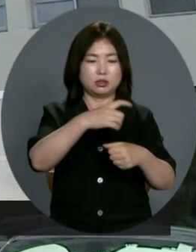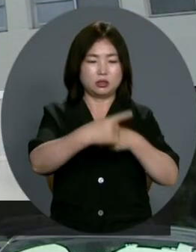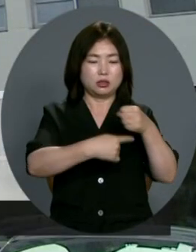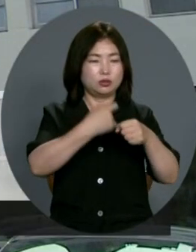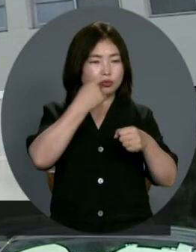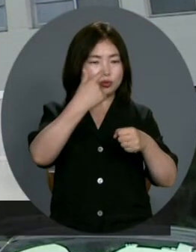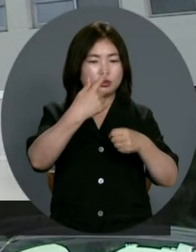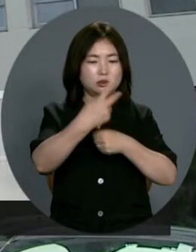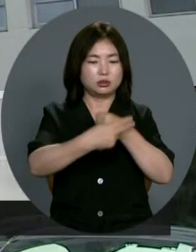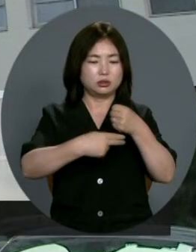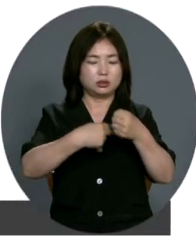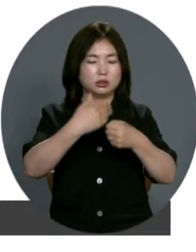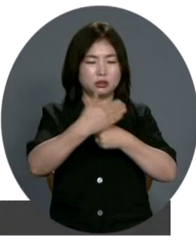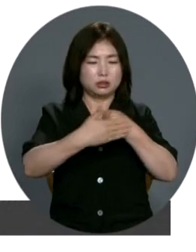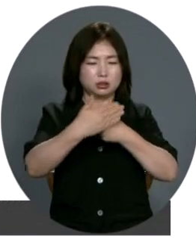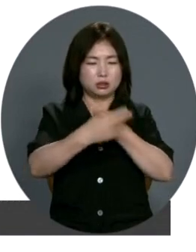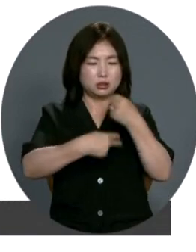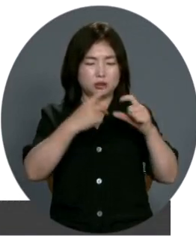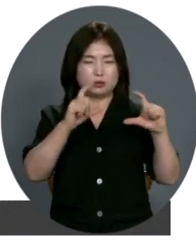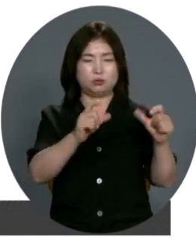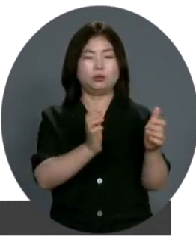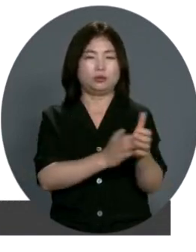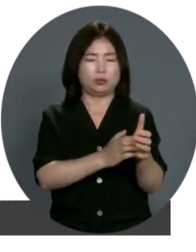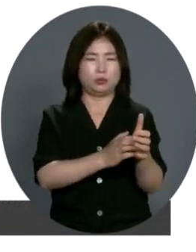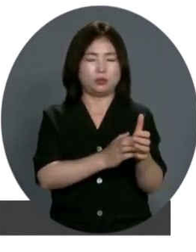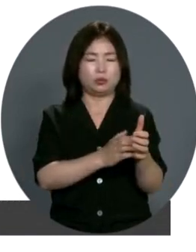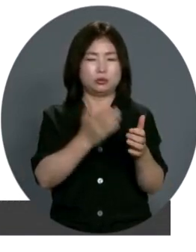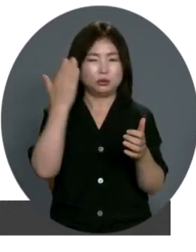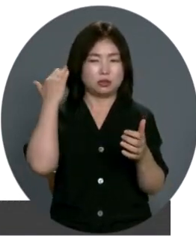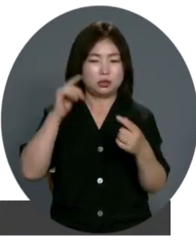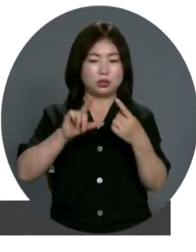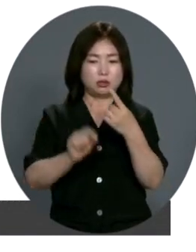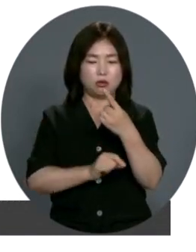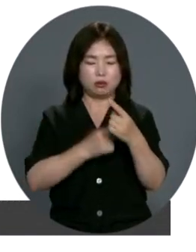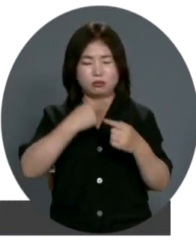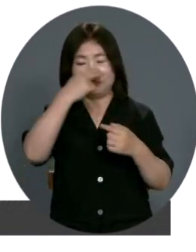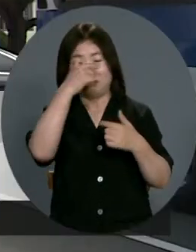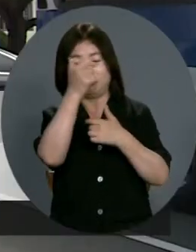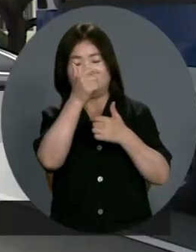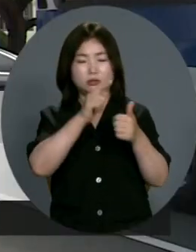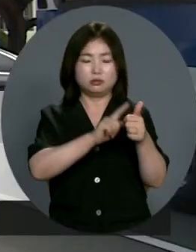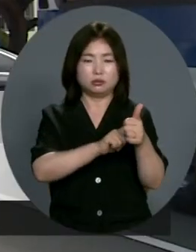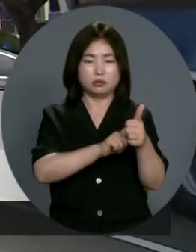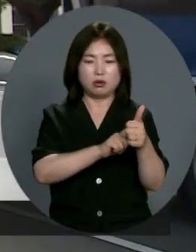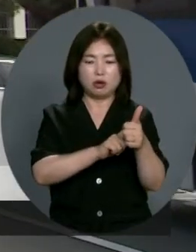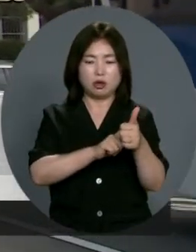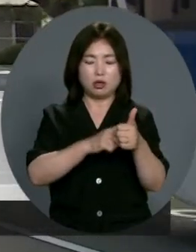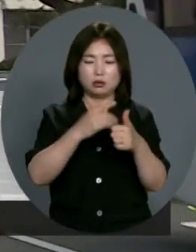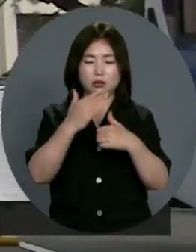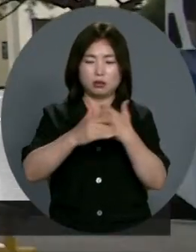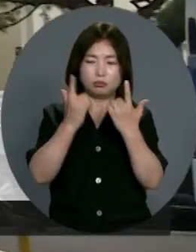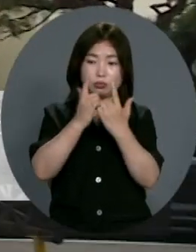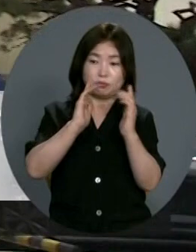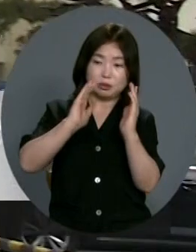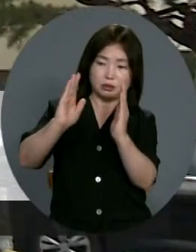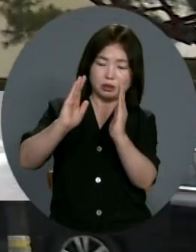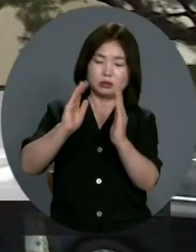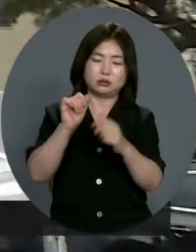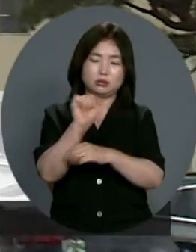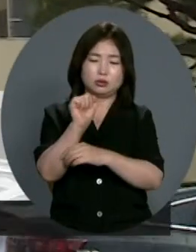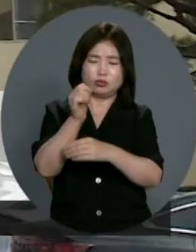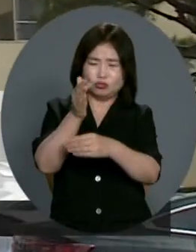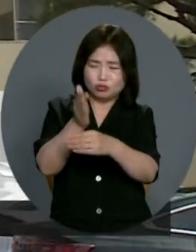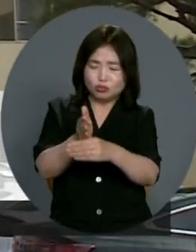1년 6개월에 집행유예 2년을 선고했습니다 지난 1월 술에 취해 택시에탄이 남성은 대구 북구 신천대로를